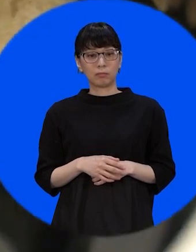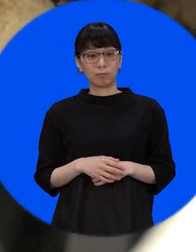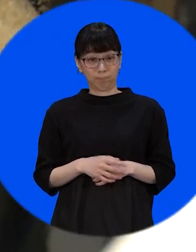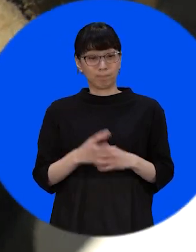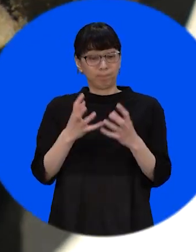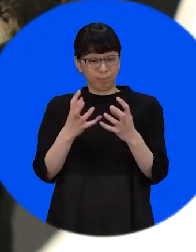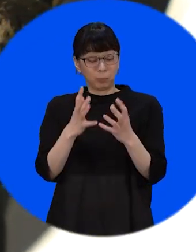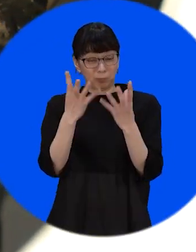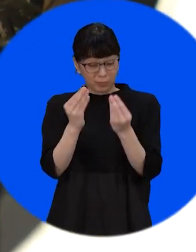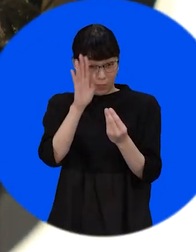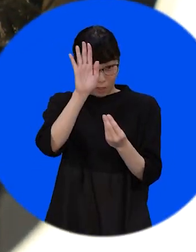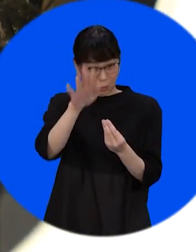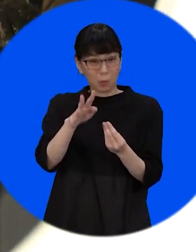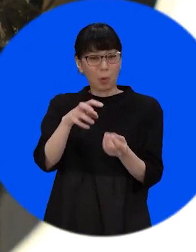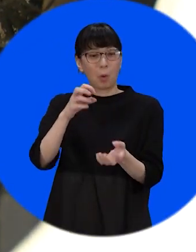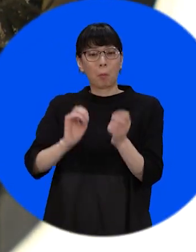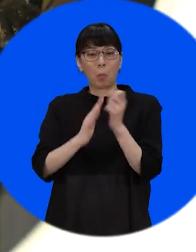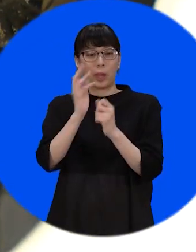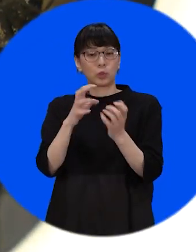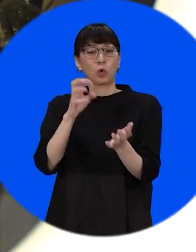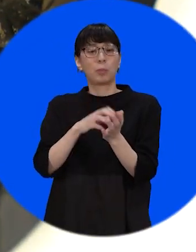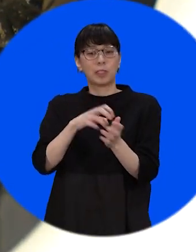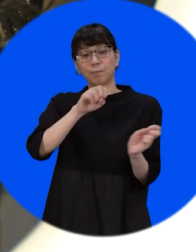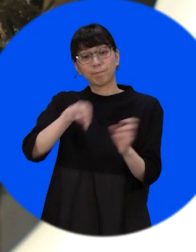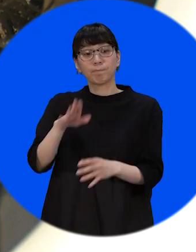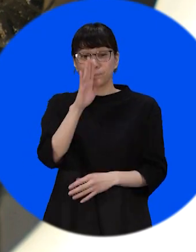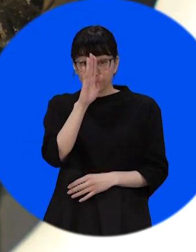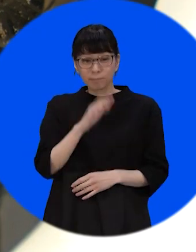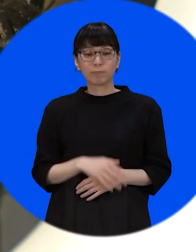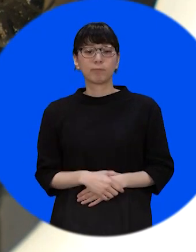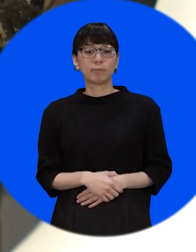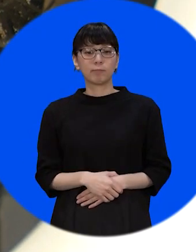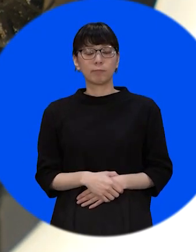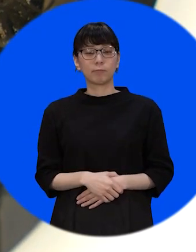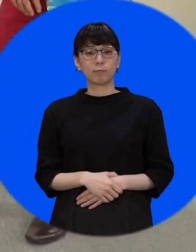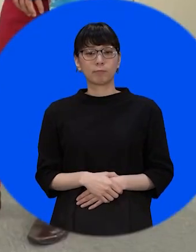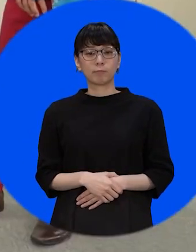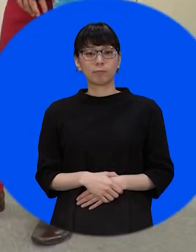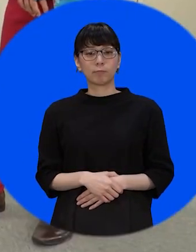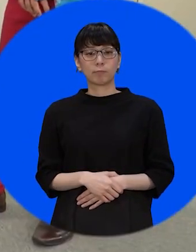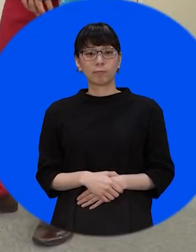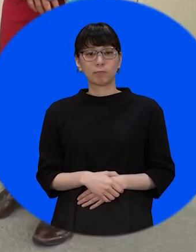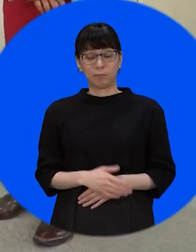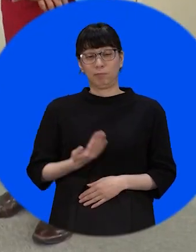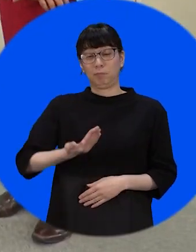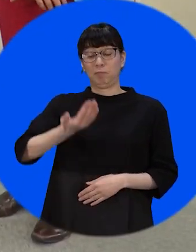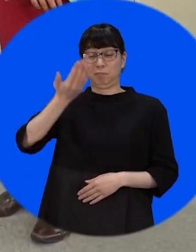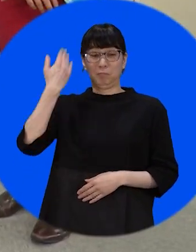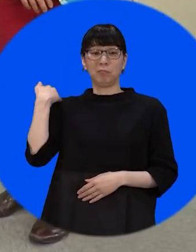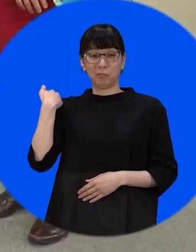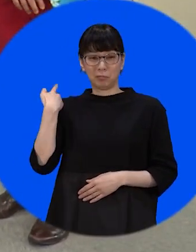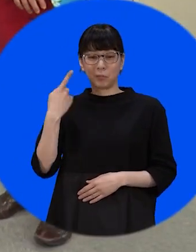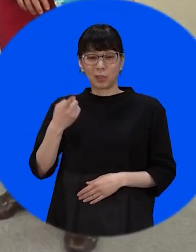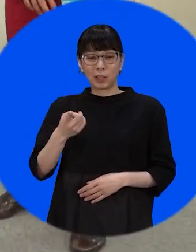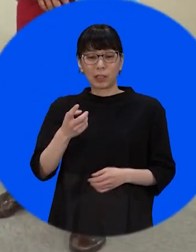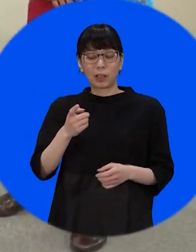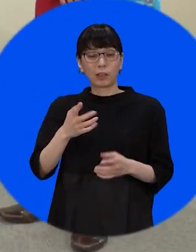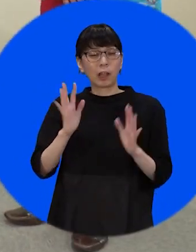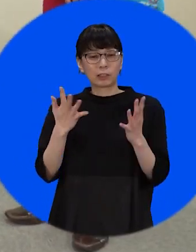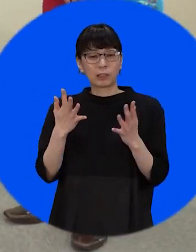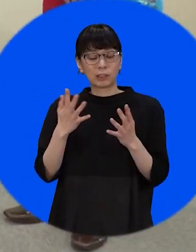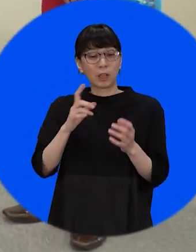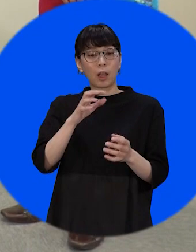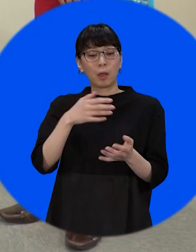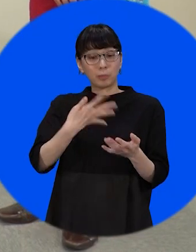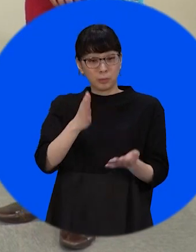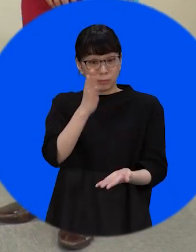固まった後は燃えるゴミとして処分してください。 かつての震災では、こういったところでライフラインが途